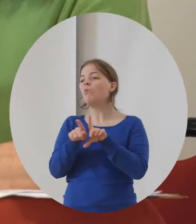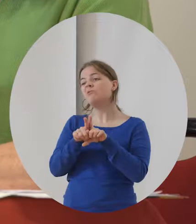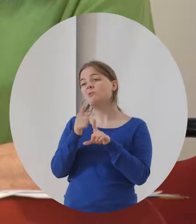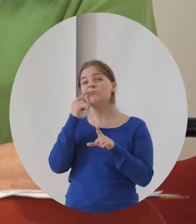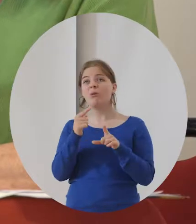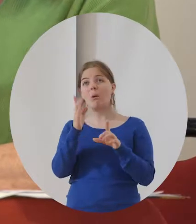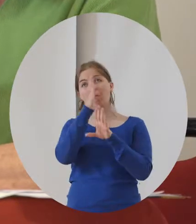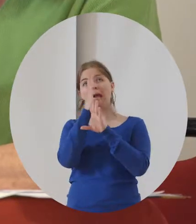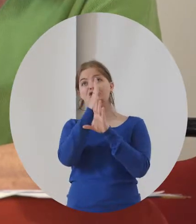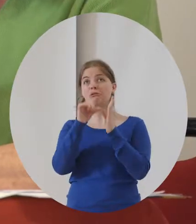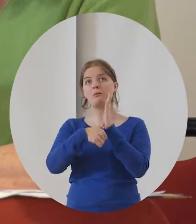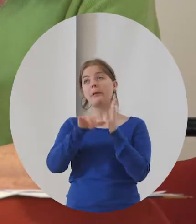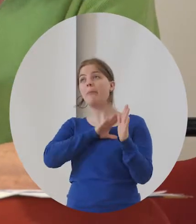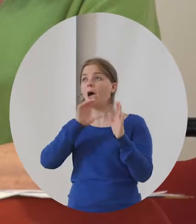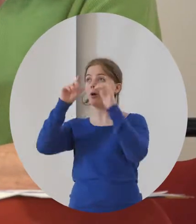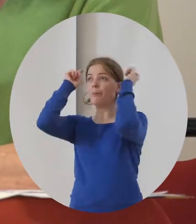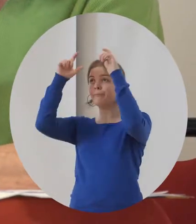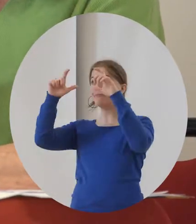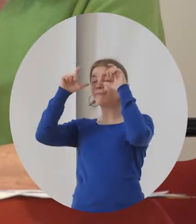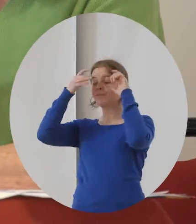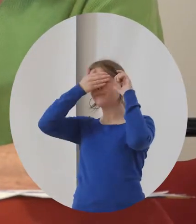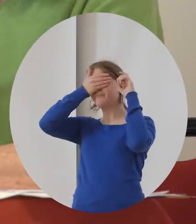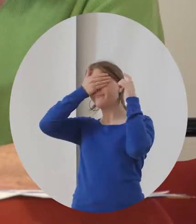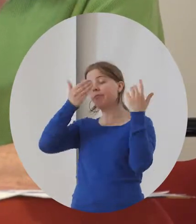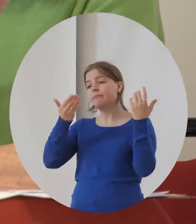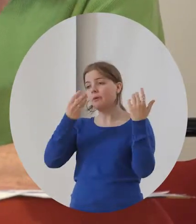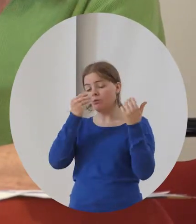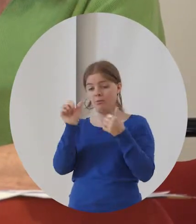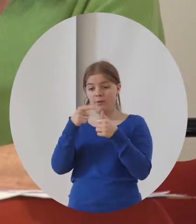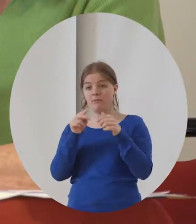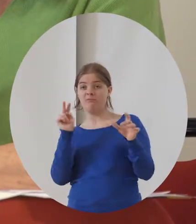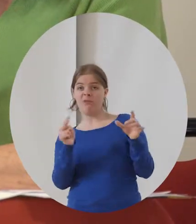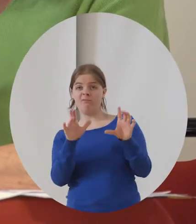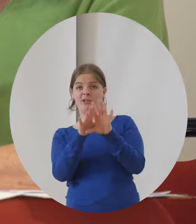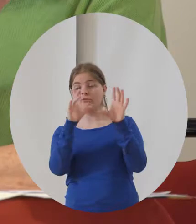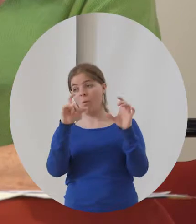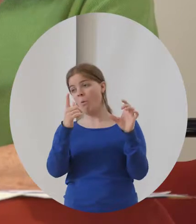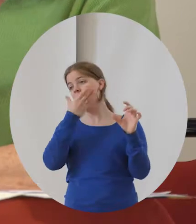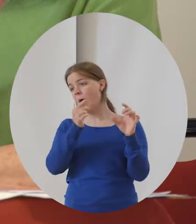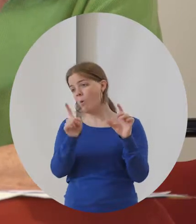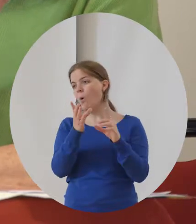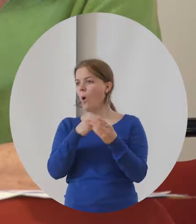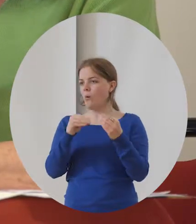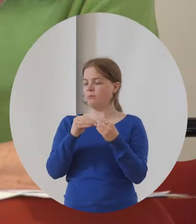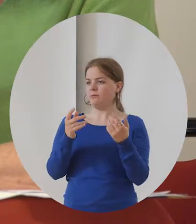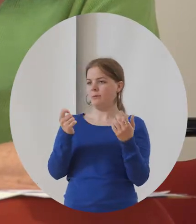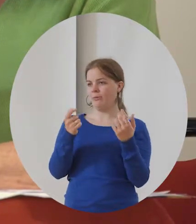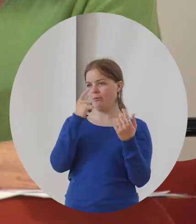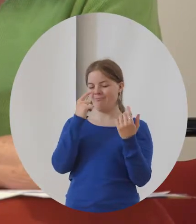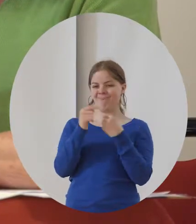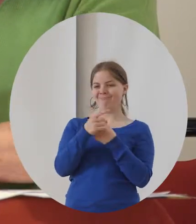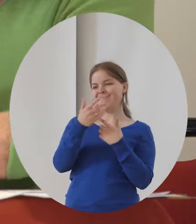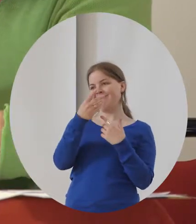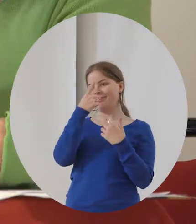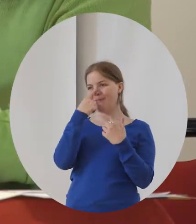c'était pour pas qu'ils soient reconnus. C'était à la fois pas joli, puis en même temps, c'est contrariant aussi parce que